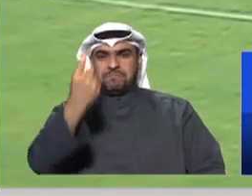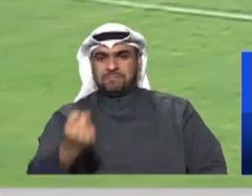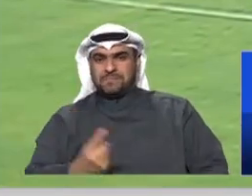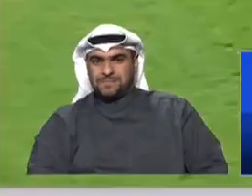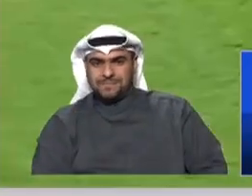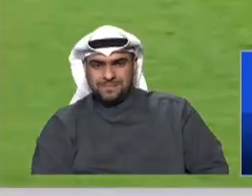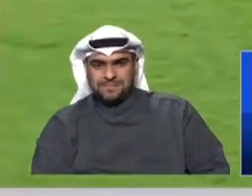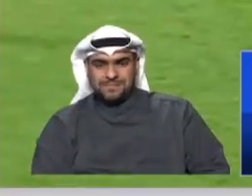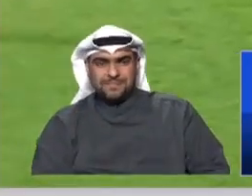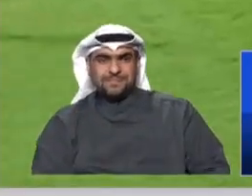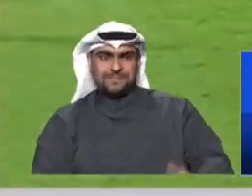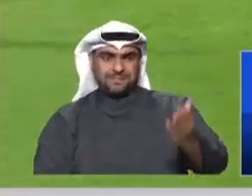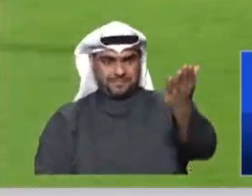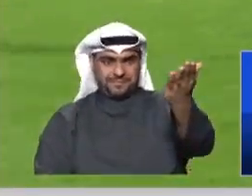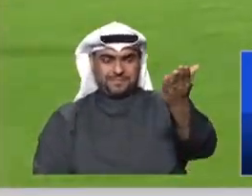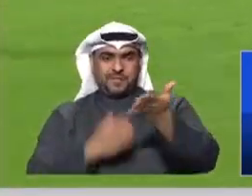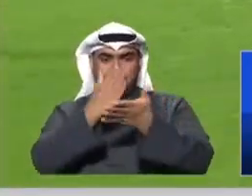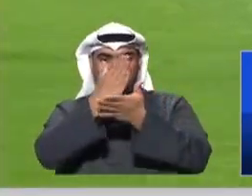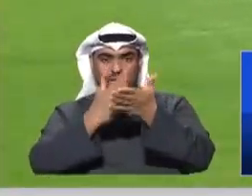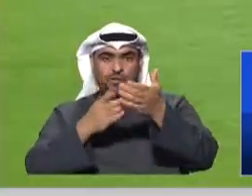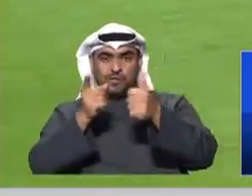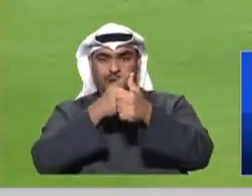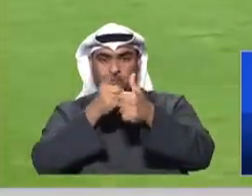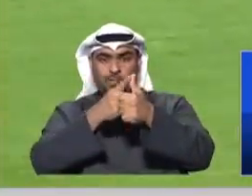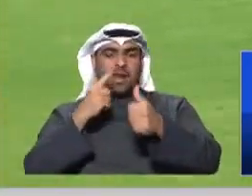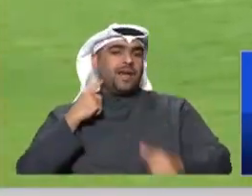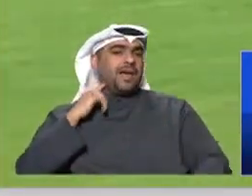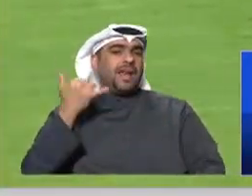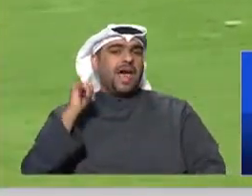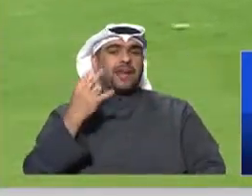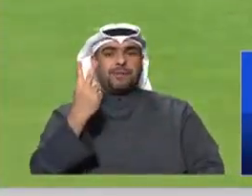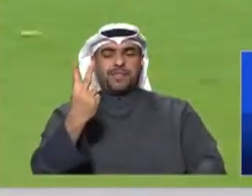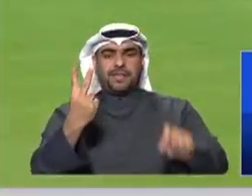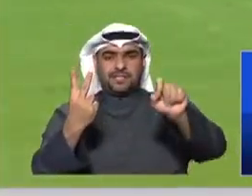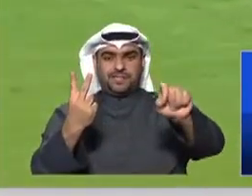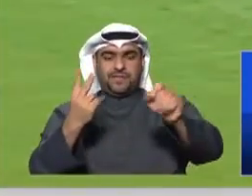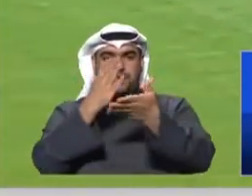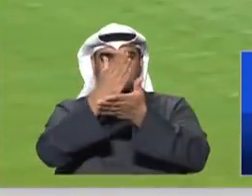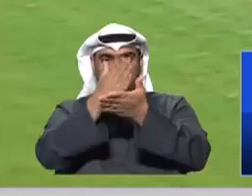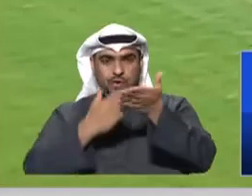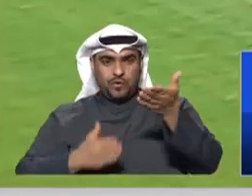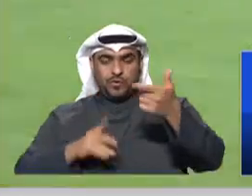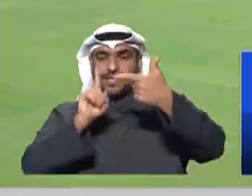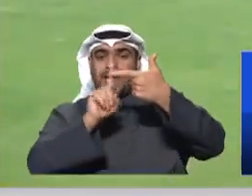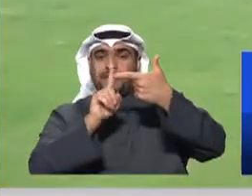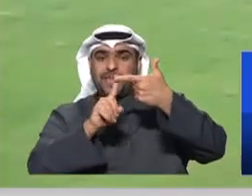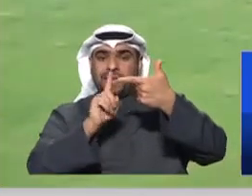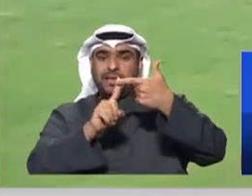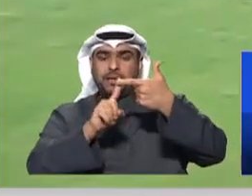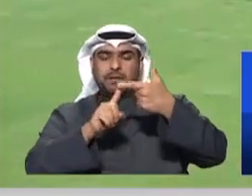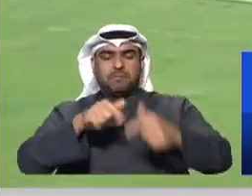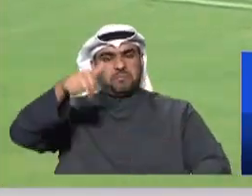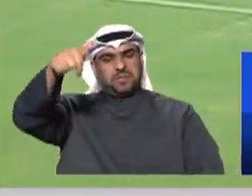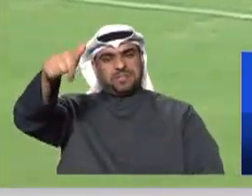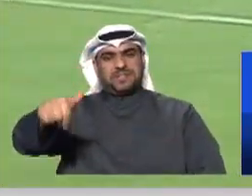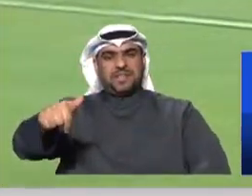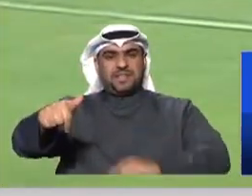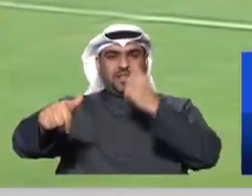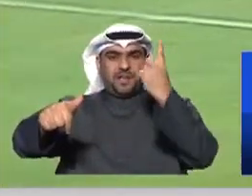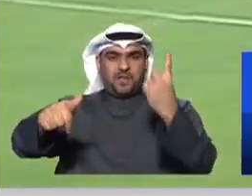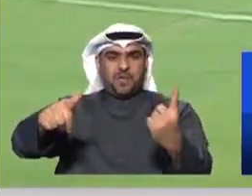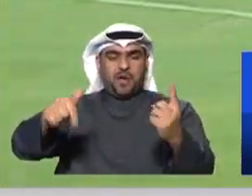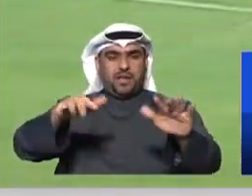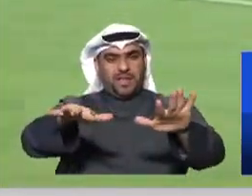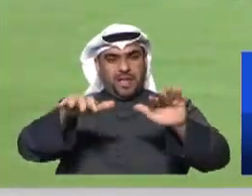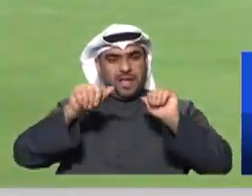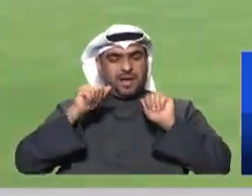الشوط الأول متقدما بهدفين نظيفين ليكمل في الفترة الثانية مهرجان أهدافه مسيطرا على كافة تفاصيل اللقاء